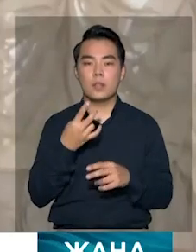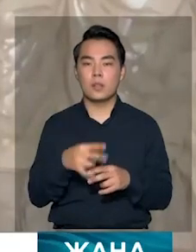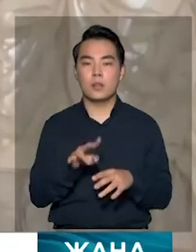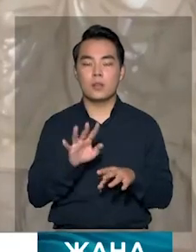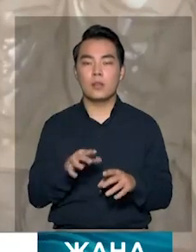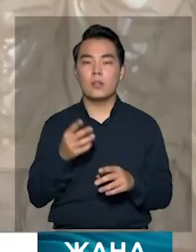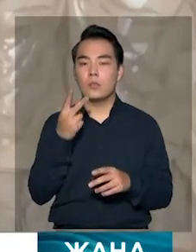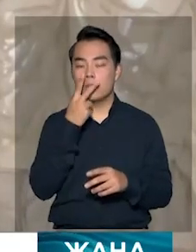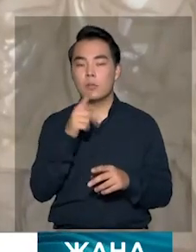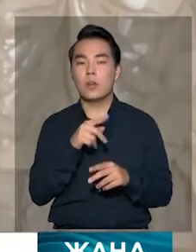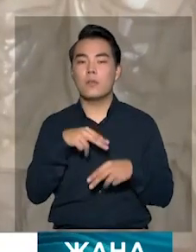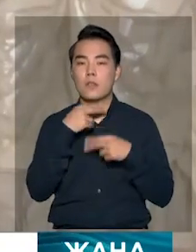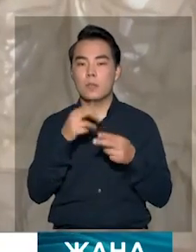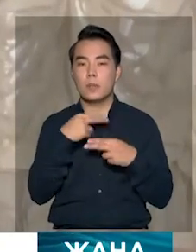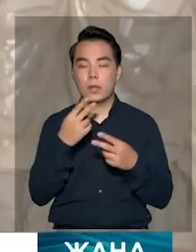естен шығармауға шақырамыз.